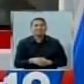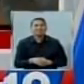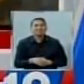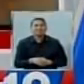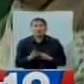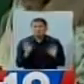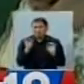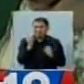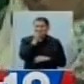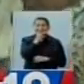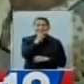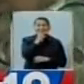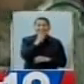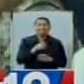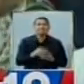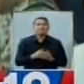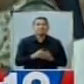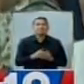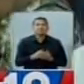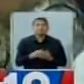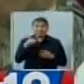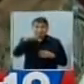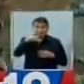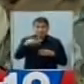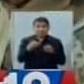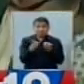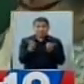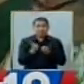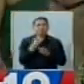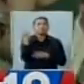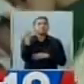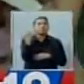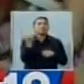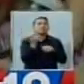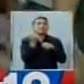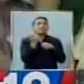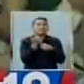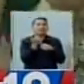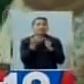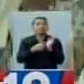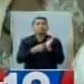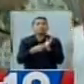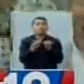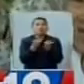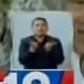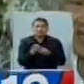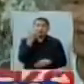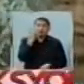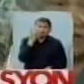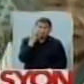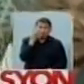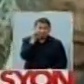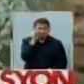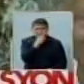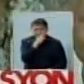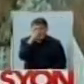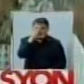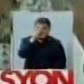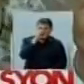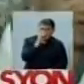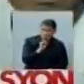Yung kinalalagyan ko, ito yung emergency assistance sa polling place, ano? So, kung nakikita mo dito, mga senior citizen, yan, may mga